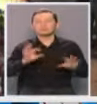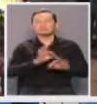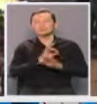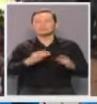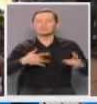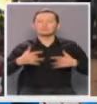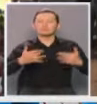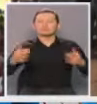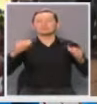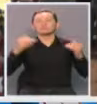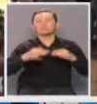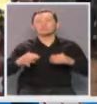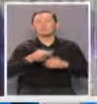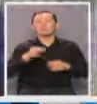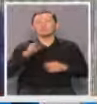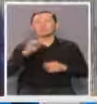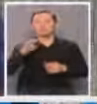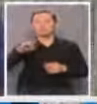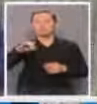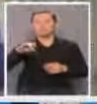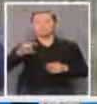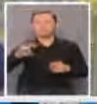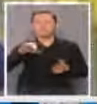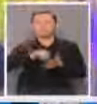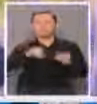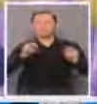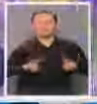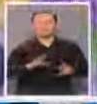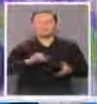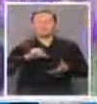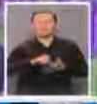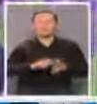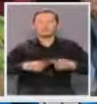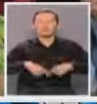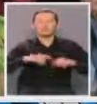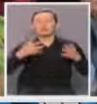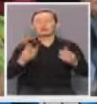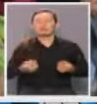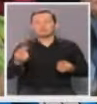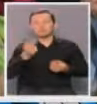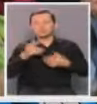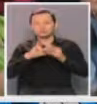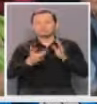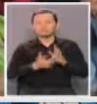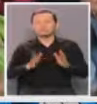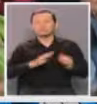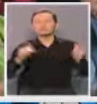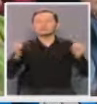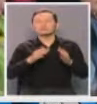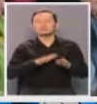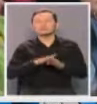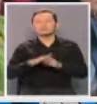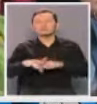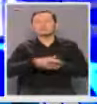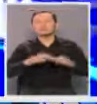прошло в областной филармонии имени Жантурина. Праздничное мероприятие стало продолжением Дней культуры Астаны в Атырау и собрало полный зал